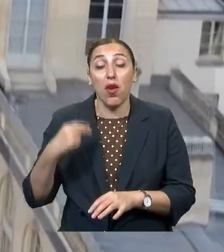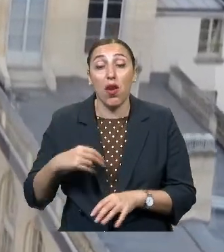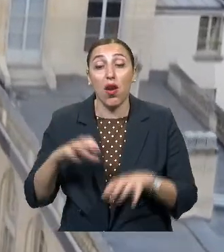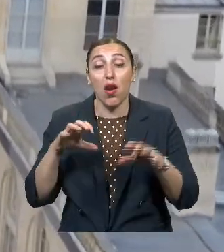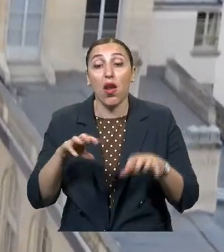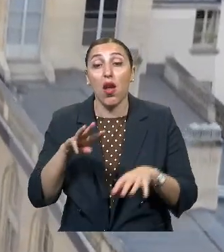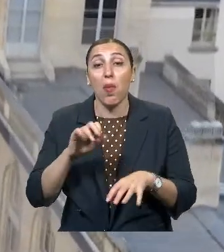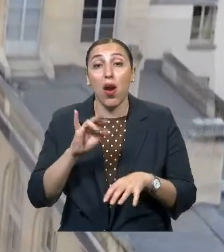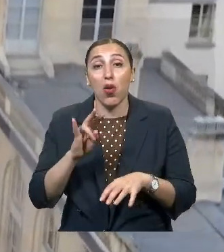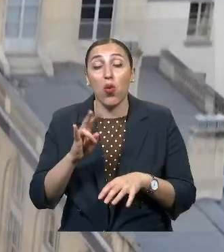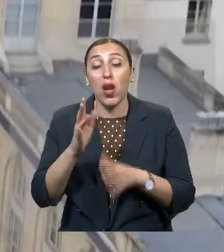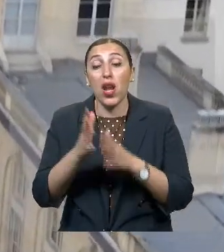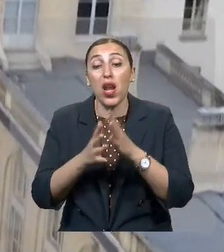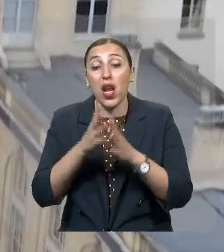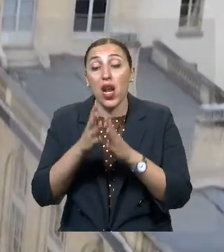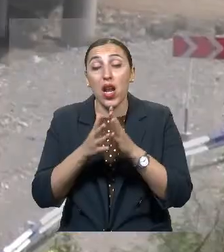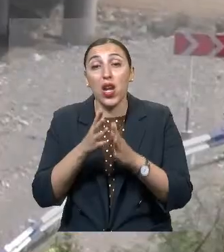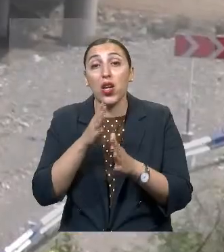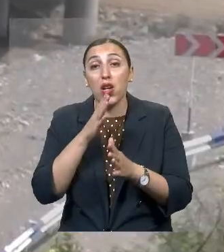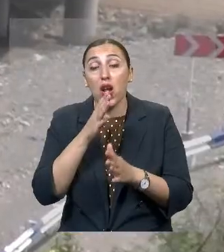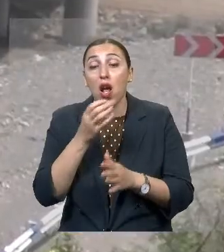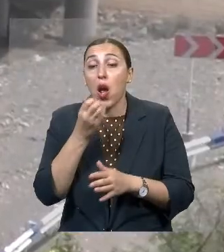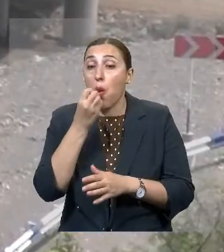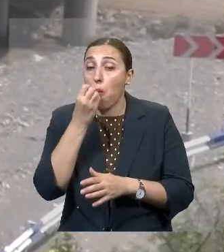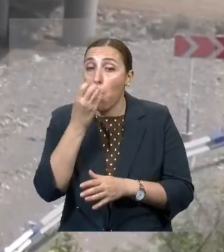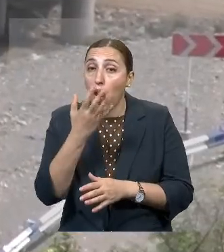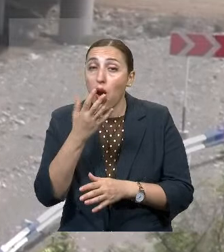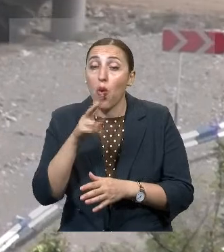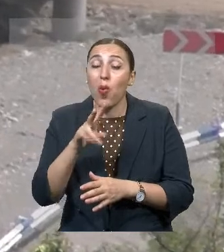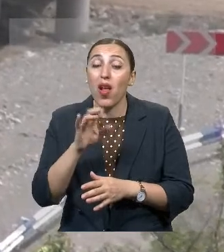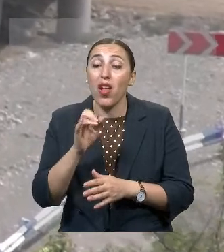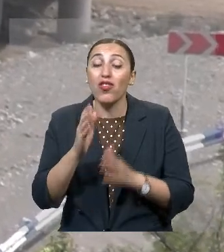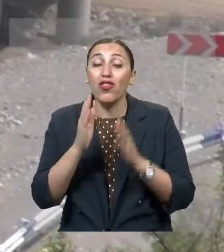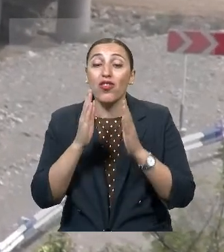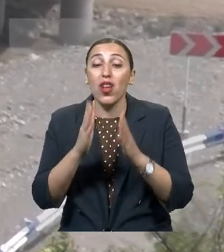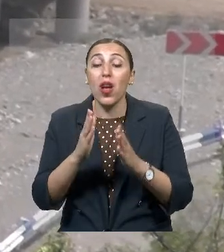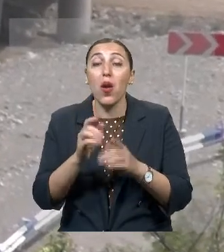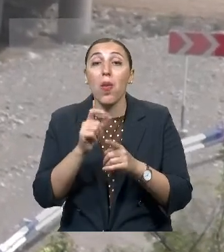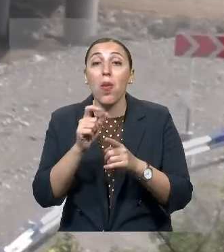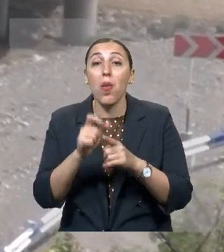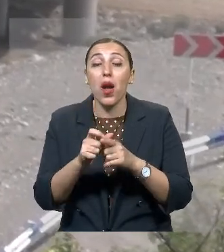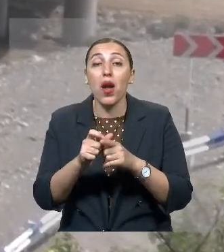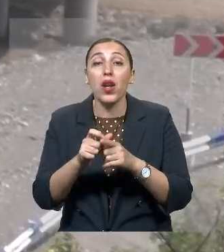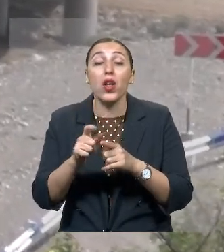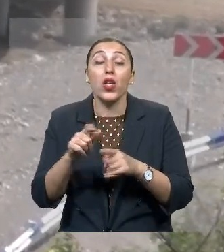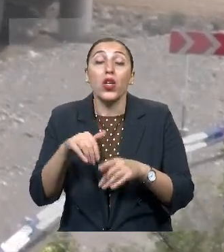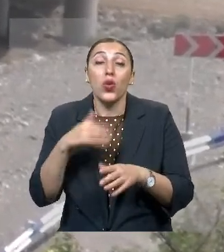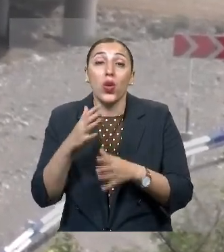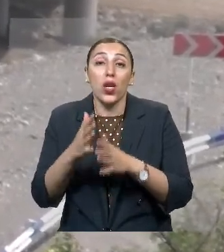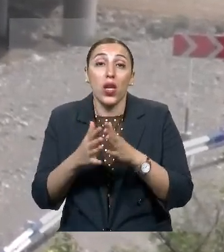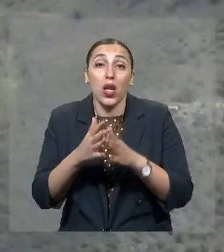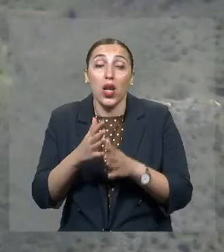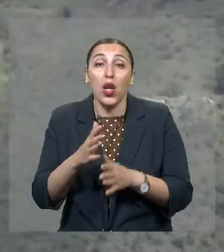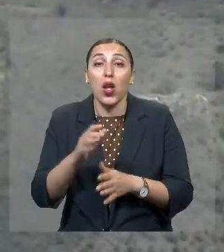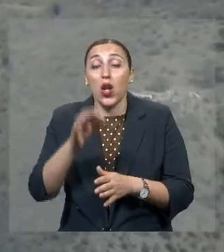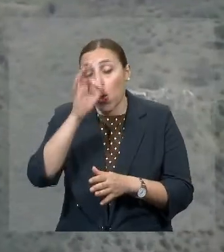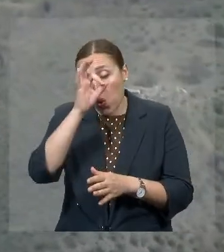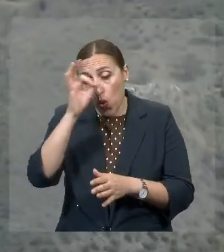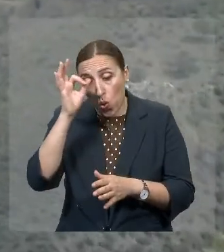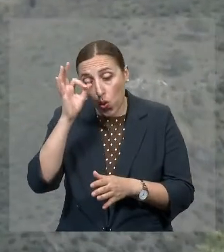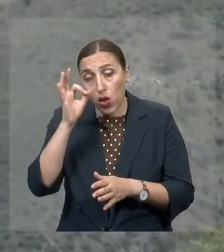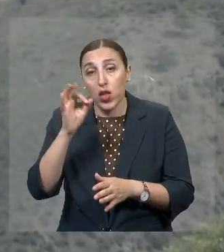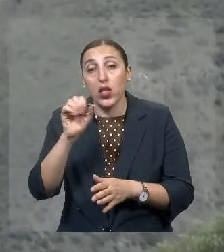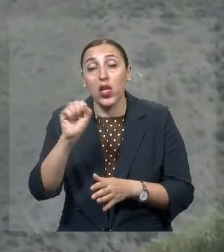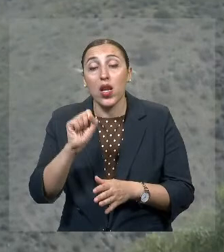իր հայտարարության մեջ խուսափել էր օգտագործել Բաքվում կիրառվող Լաչինի ճանապարհ ձևակերպումը, գորիս Ստեփանակերտ մայրուղու այդ